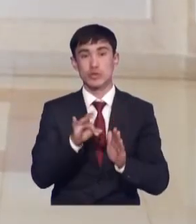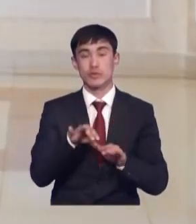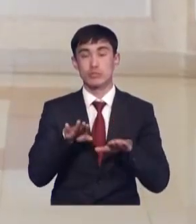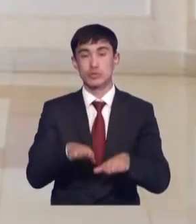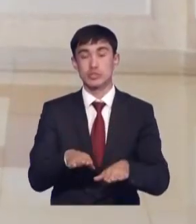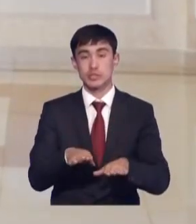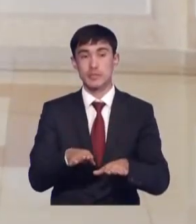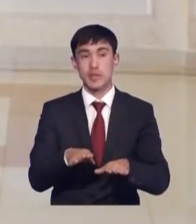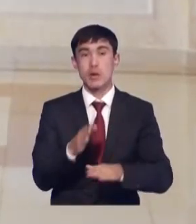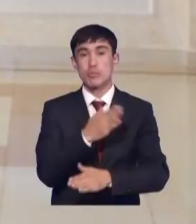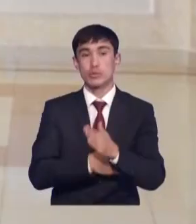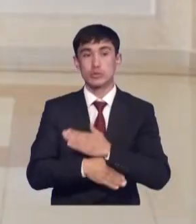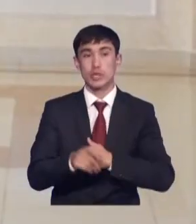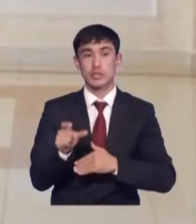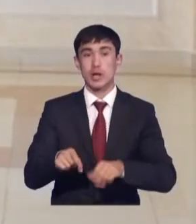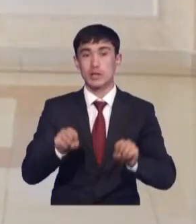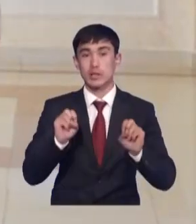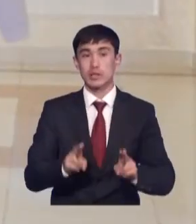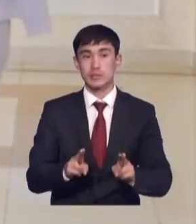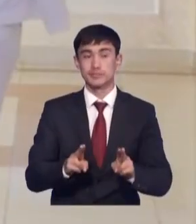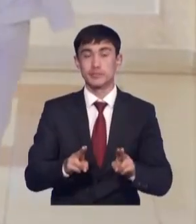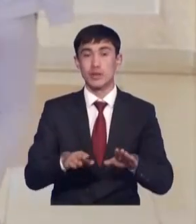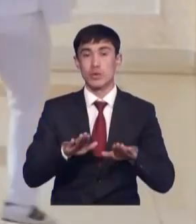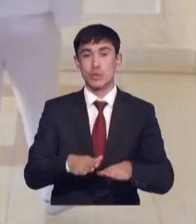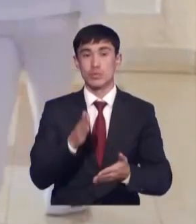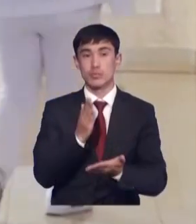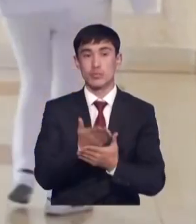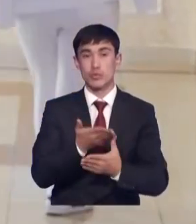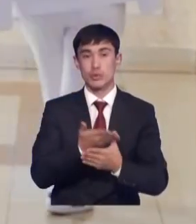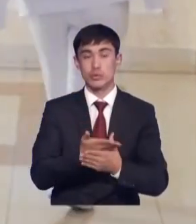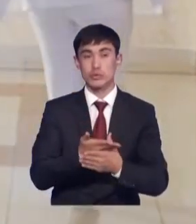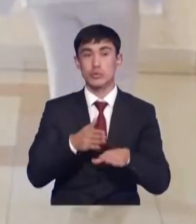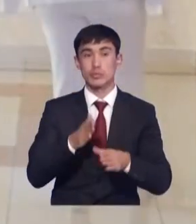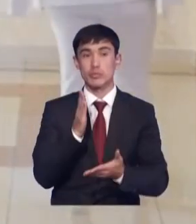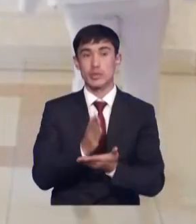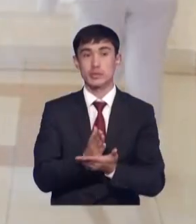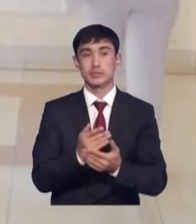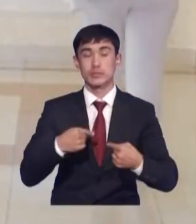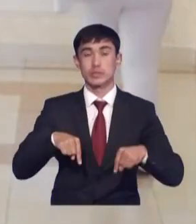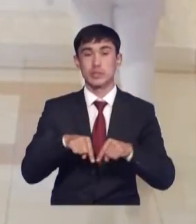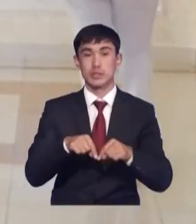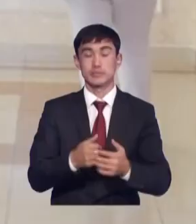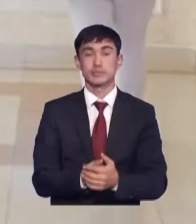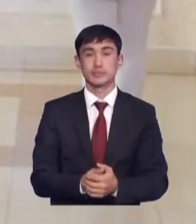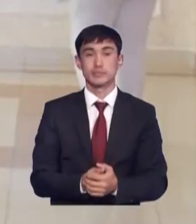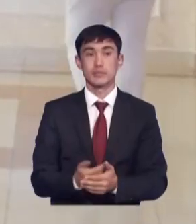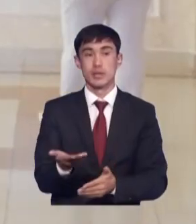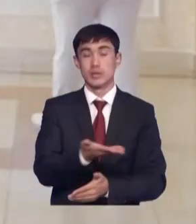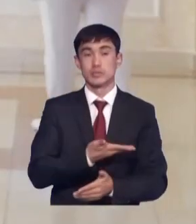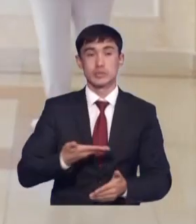учаскесінде мүмкіндігі шектеулі жандарға да арнайы көмек орындары ұйымдастырылған. Біз